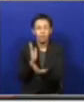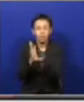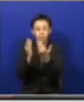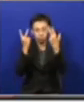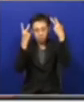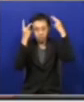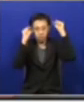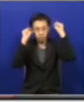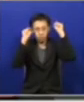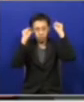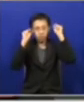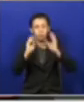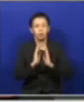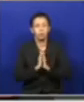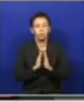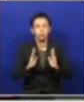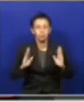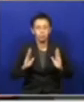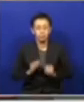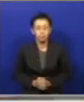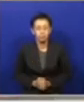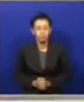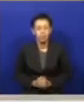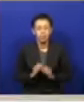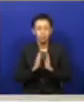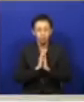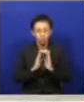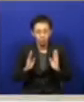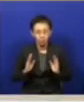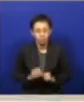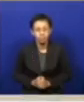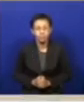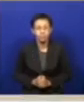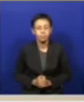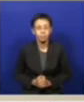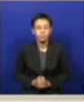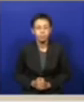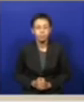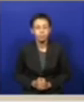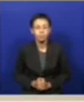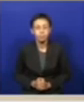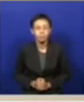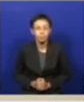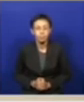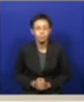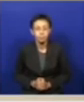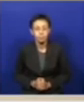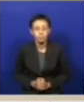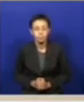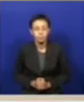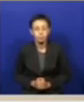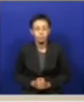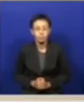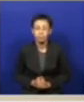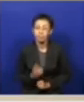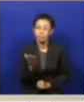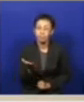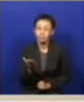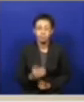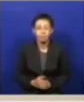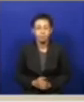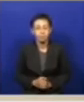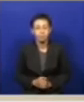นตรีด้วยค่ะขอบคุณค่ะ ครับขอบคุณครับต่อไปครับอาจารย์รงค์บุญสวยขวัญครับ